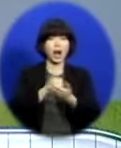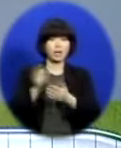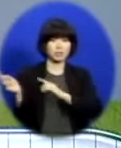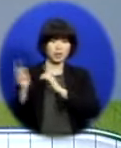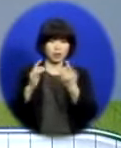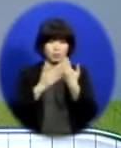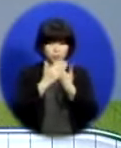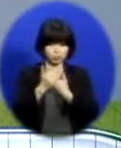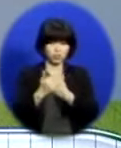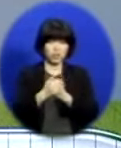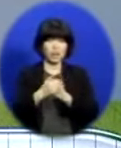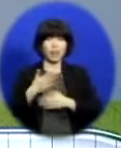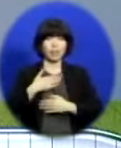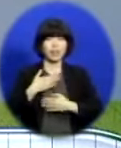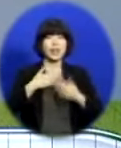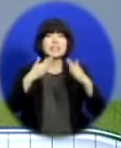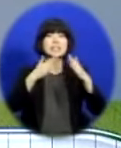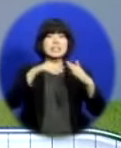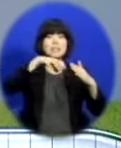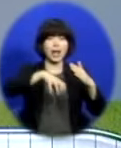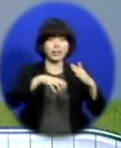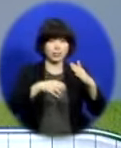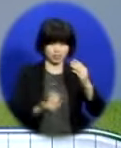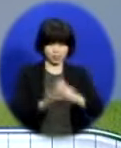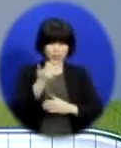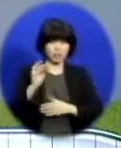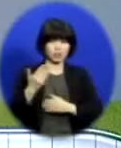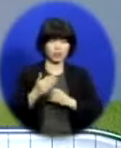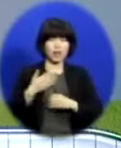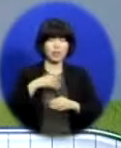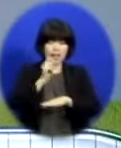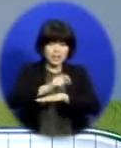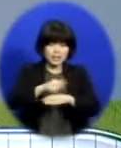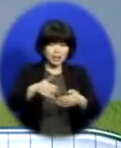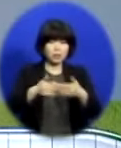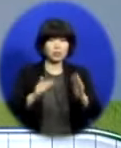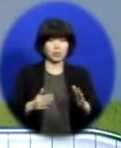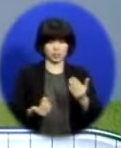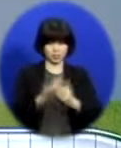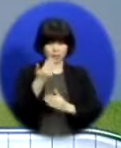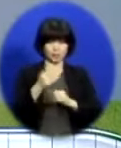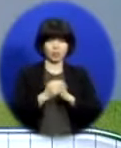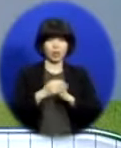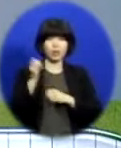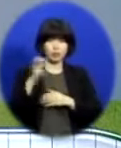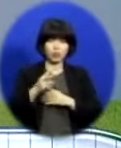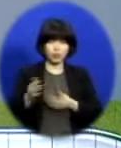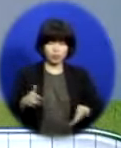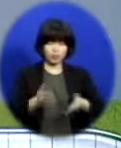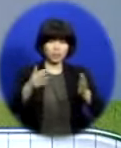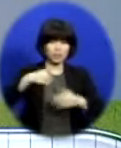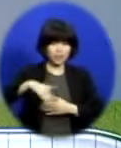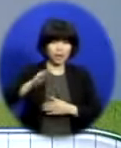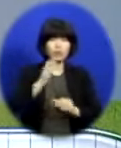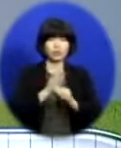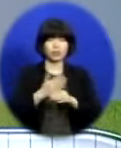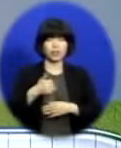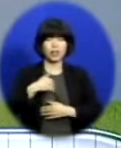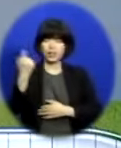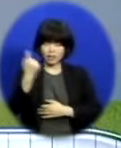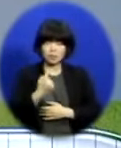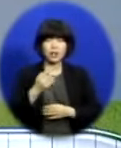부흥은 내 집에서 일어나는 내 사무실에서 일어나는 또는 길을 가는 중에 내게